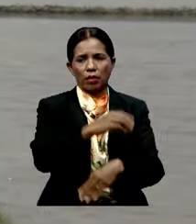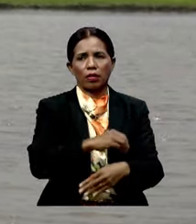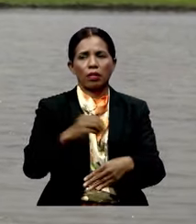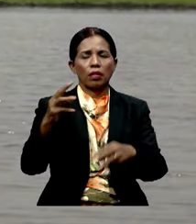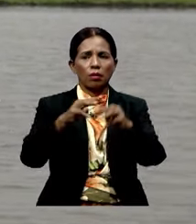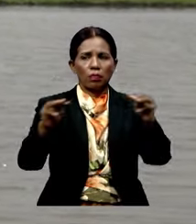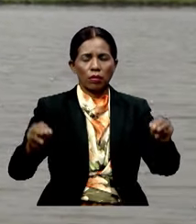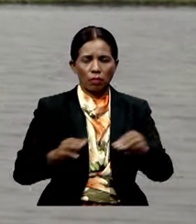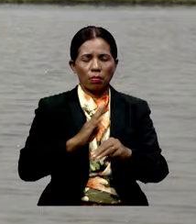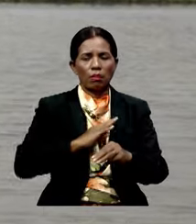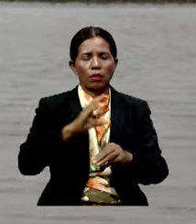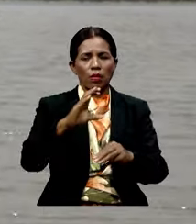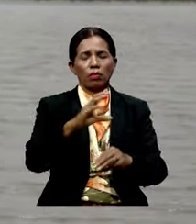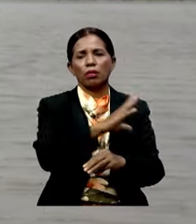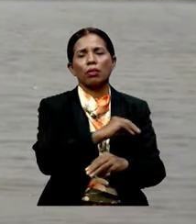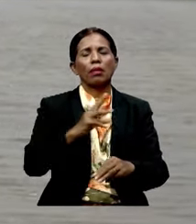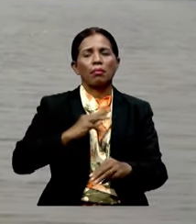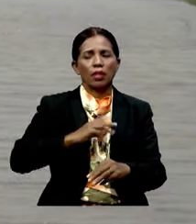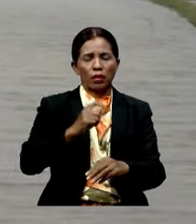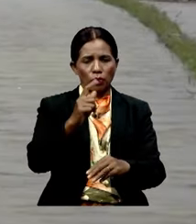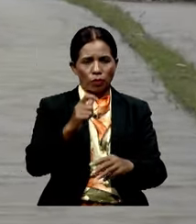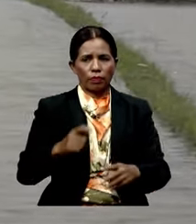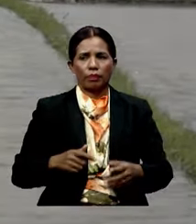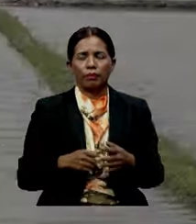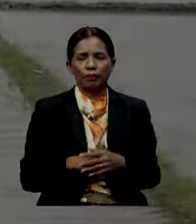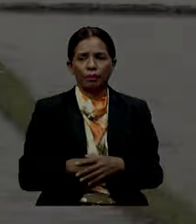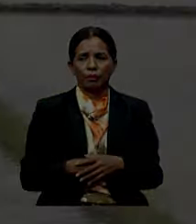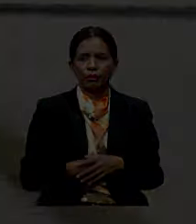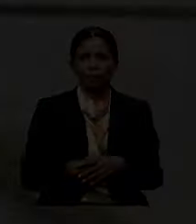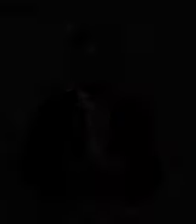plotne iha munisipiu Baukau no Manatutu. Agustino da Costa, ZMN.